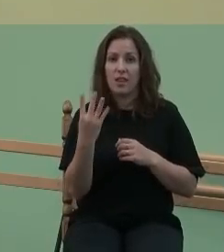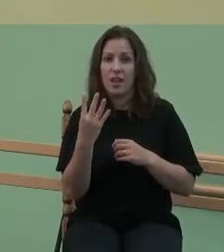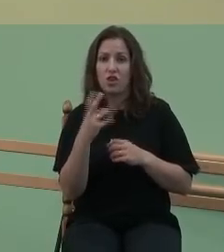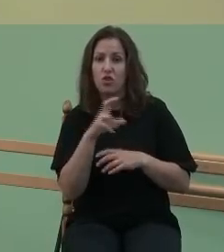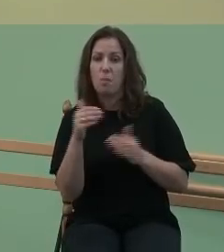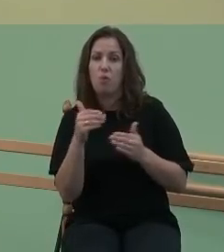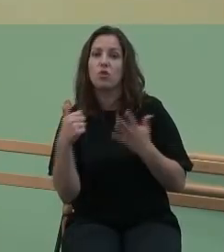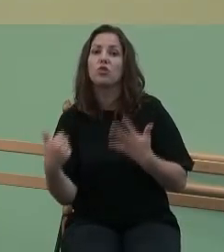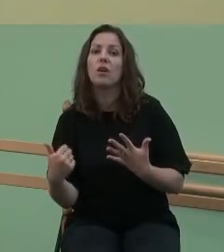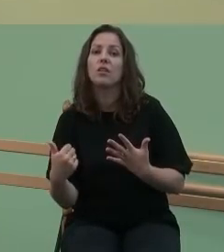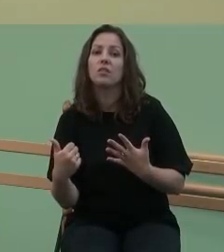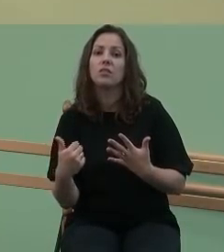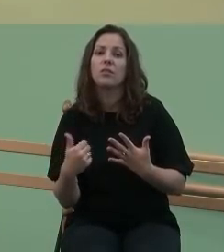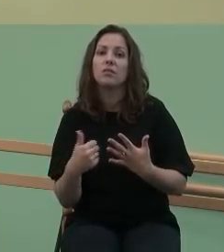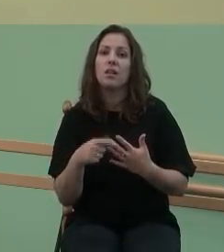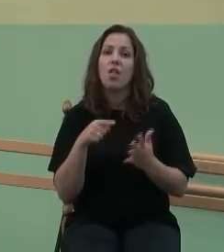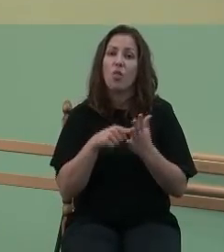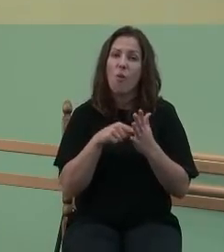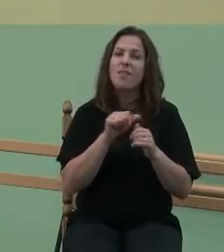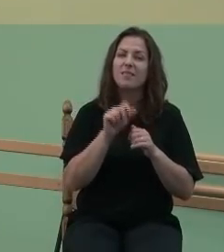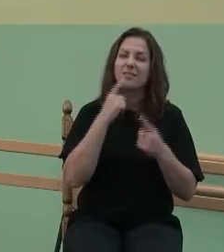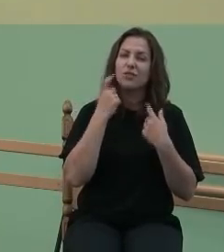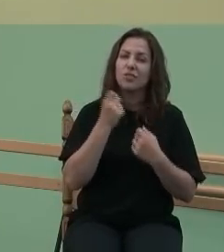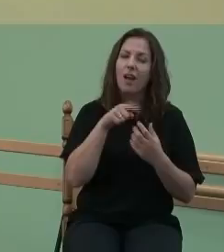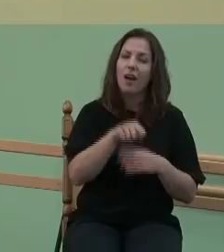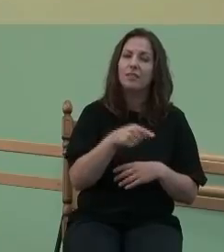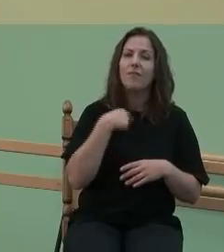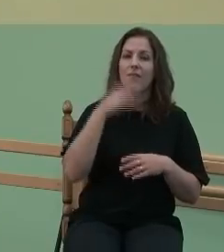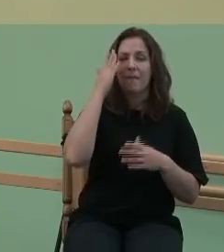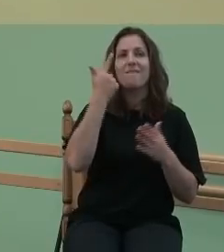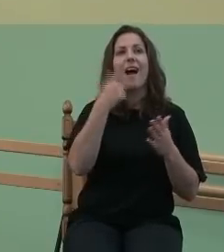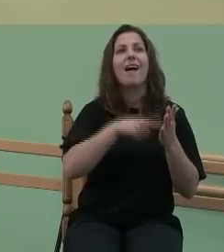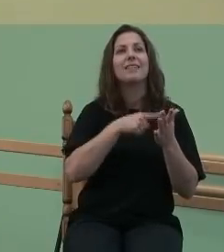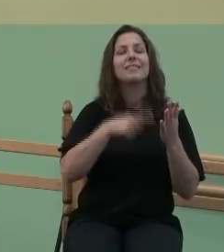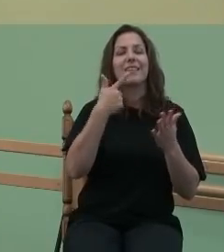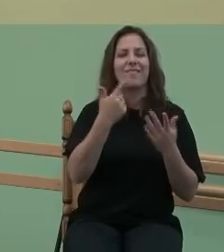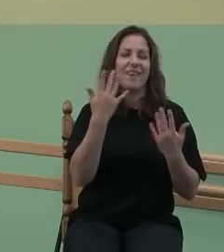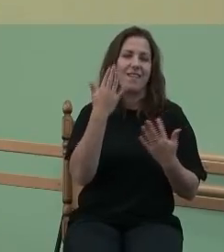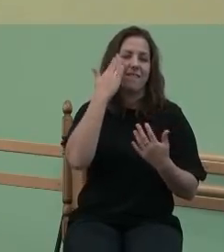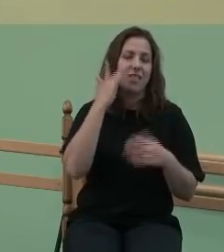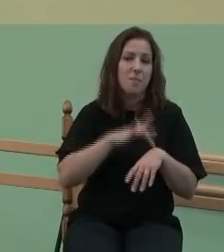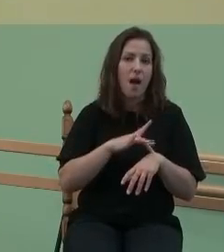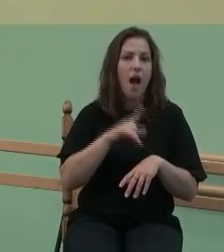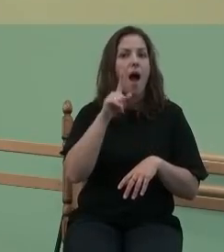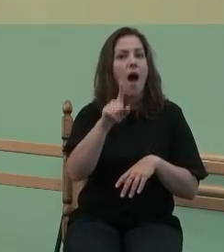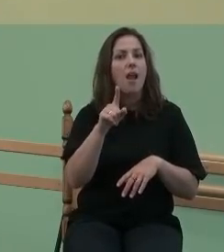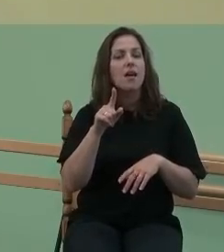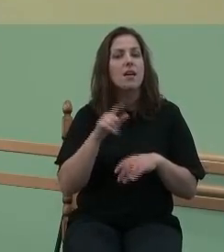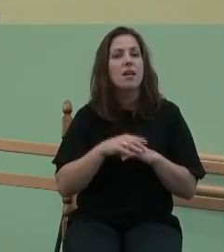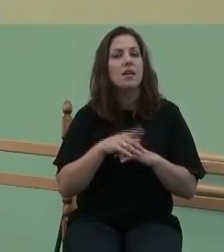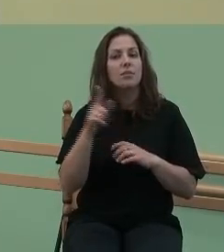Czy może 6? Otóż to jest oczywiście wyostrzone, wiadomo ile jest 2 razy 2, ale ta